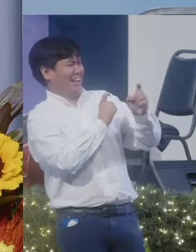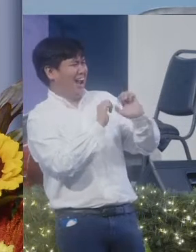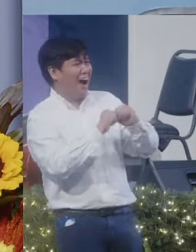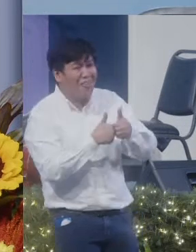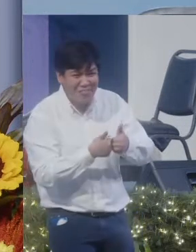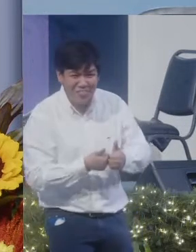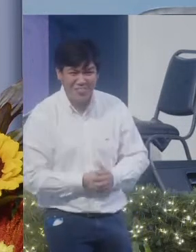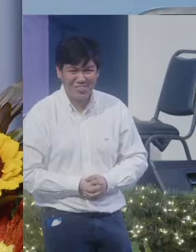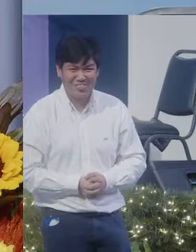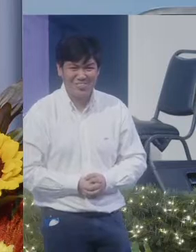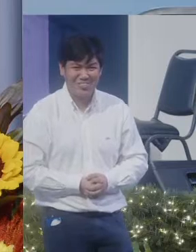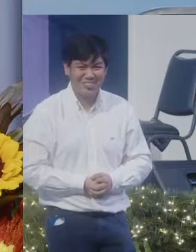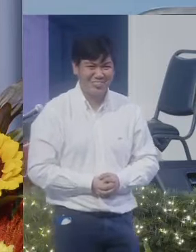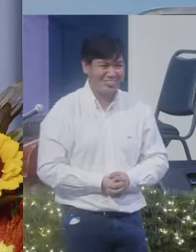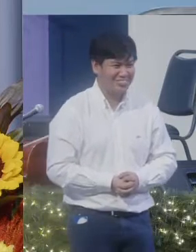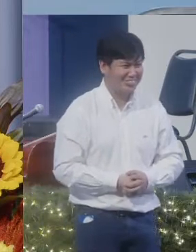No?